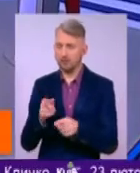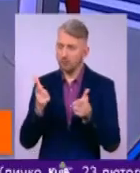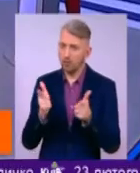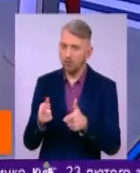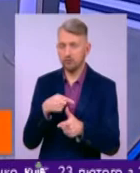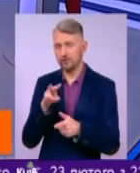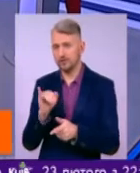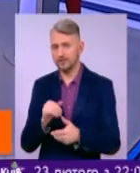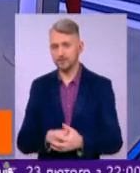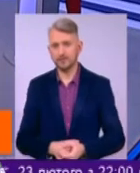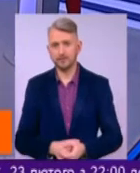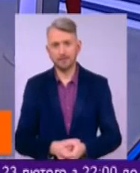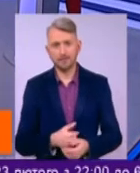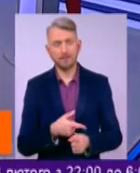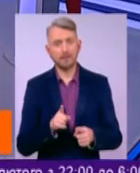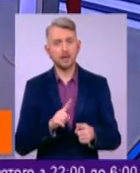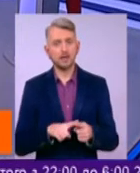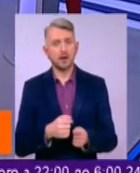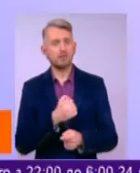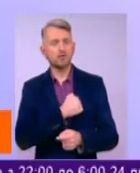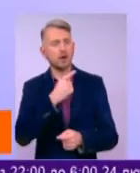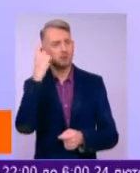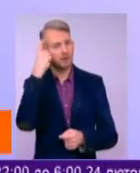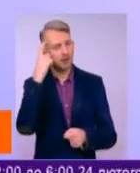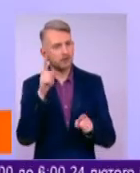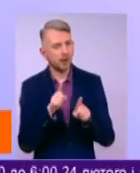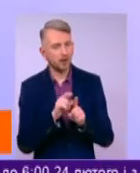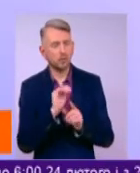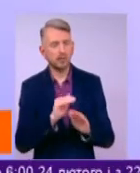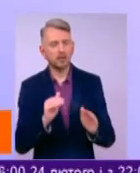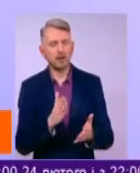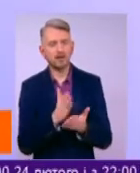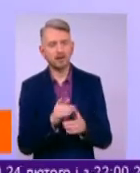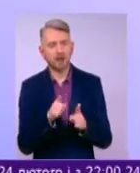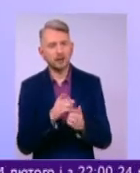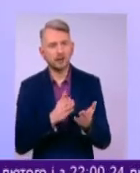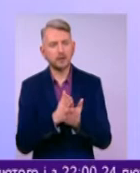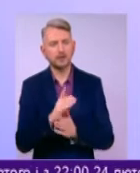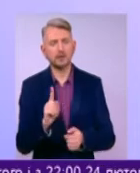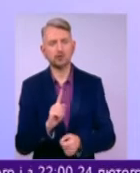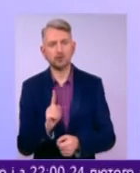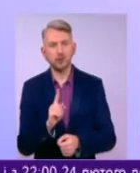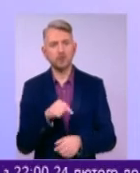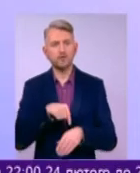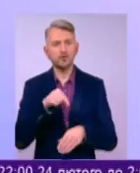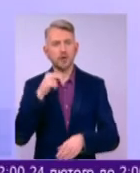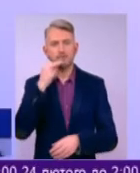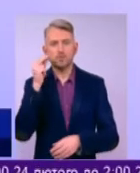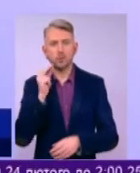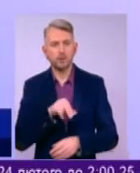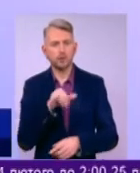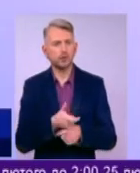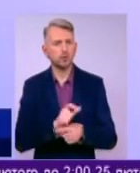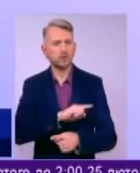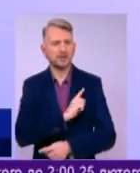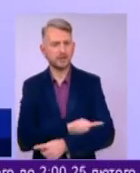чому так? От, на жаль, менталітет такий. І у дітей взагалі є така тенденція, що відчуття провини в них дуже